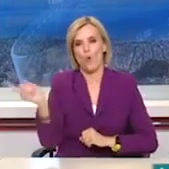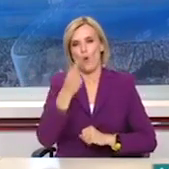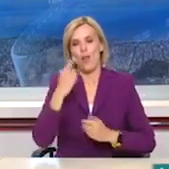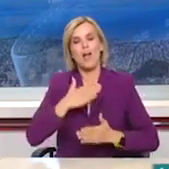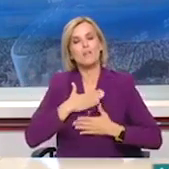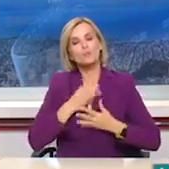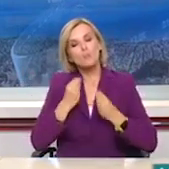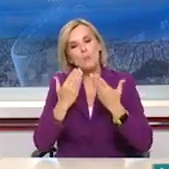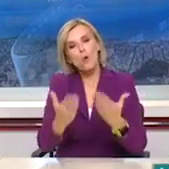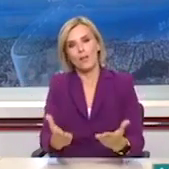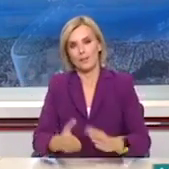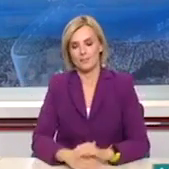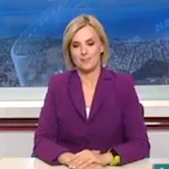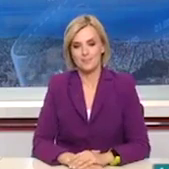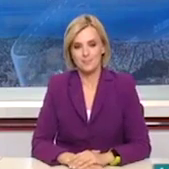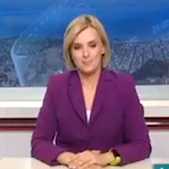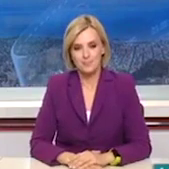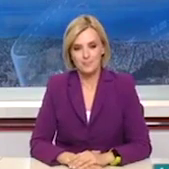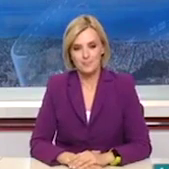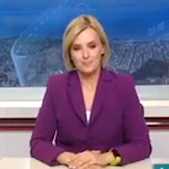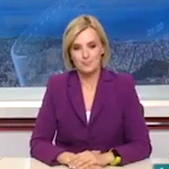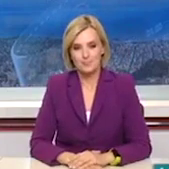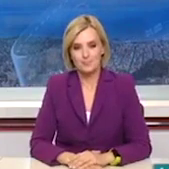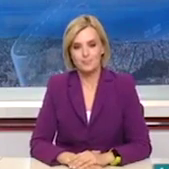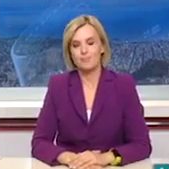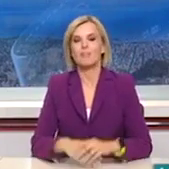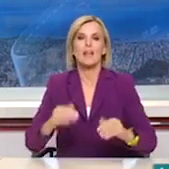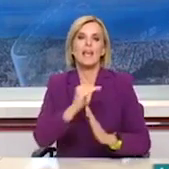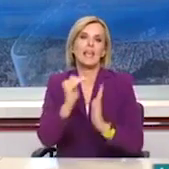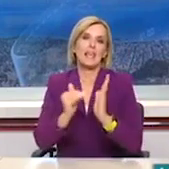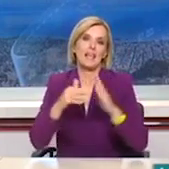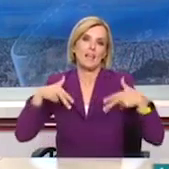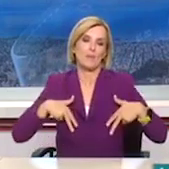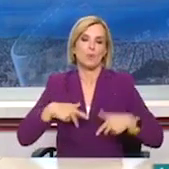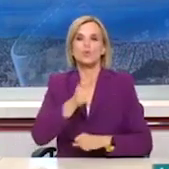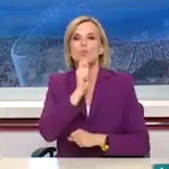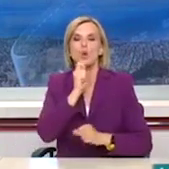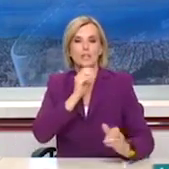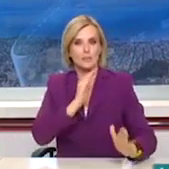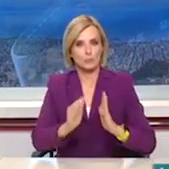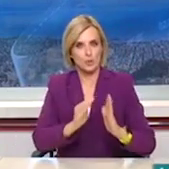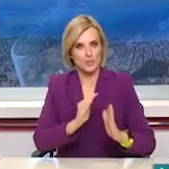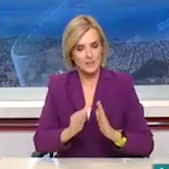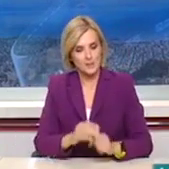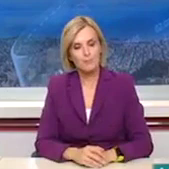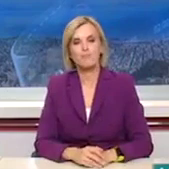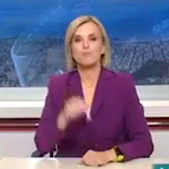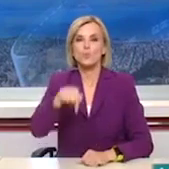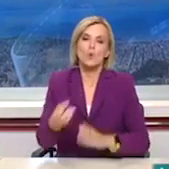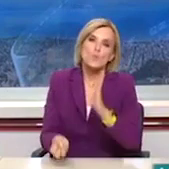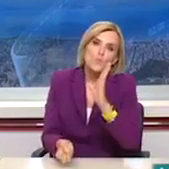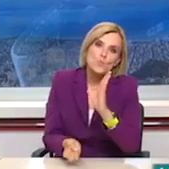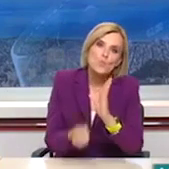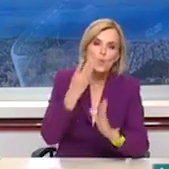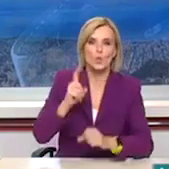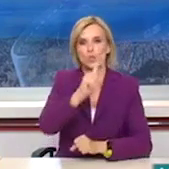Εμείς σας ευχαριστούμε, κύριε καθηγητά. Το λόγο έχει ο κύριος Χαρδαλιάς. Καλησπέρα σας από την Πολιτική Προστασία. Βρισκόμαστε σε μια νέα φάση της